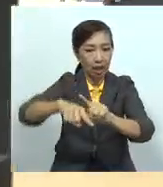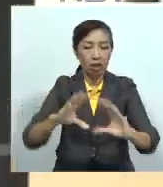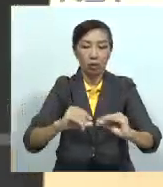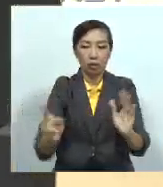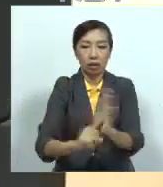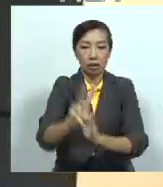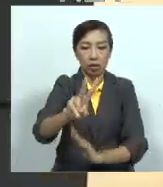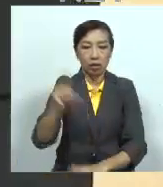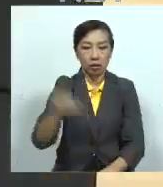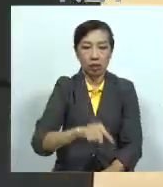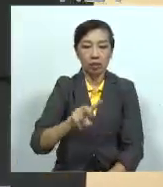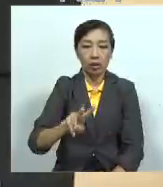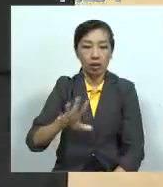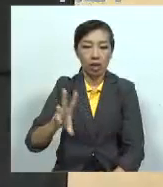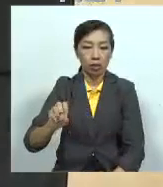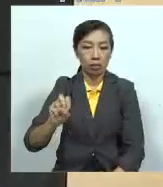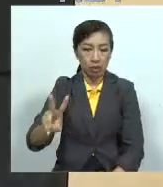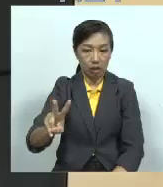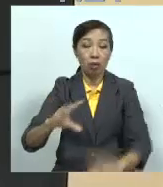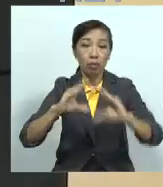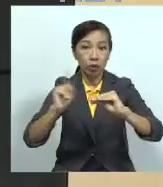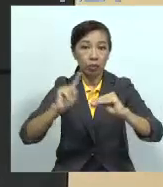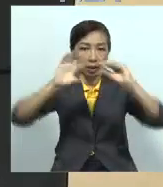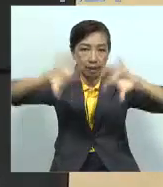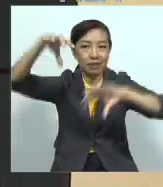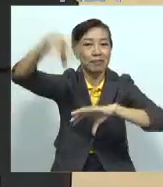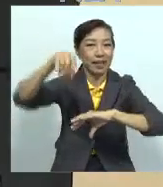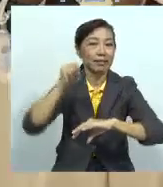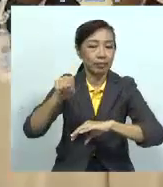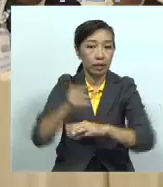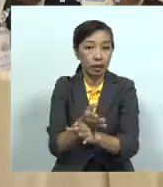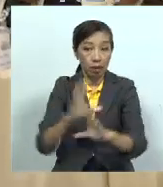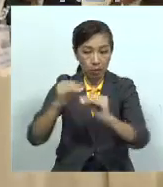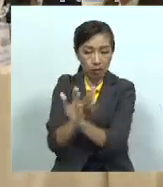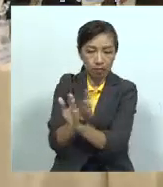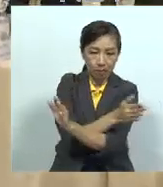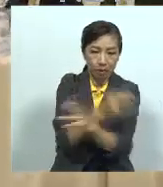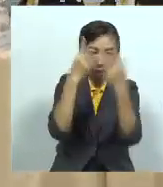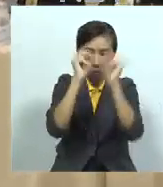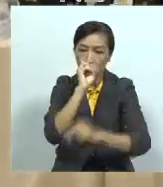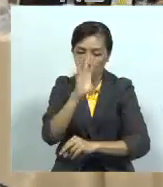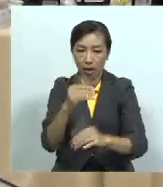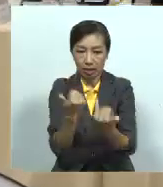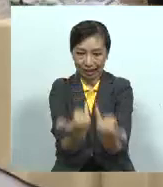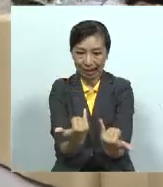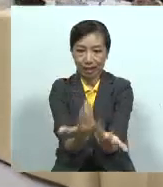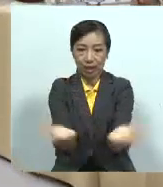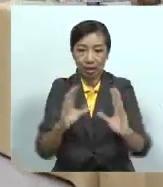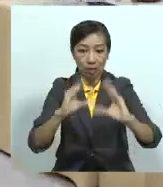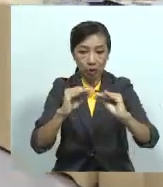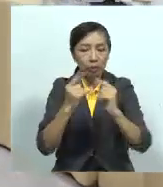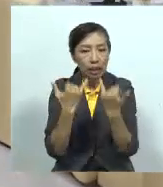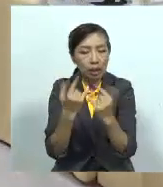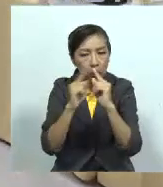ที่2/2562ที่ทำเนียบรัฐบาลก่อนการประชุมนายกรัฐมนตรีกล่าวว่าการประชุมครั้งนี้เป็นการห